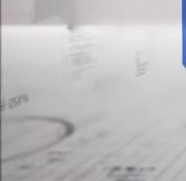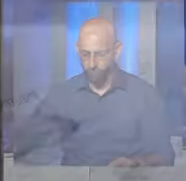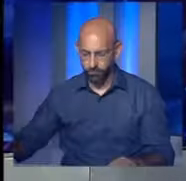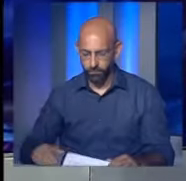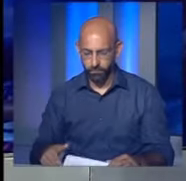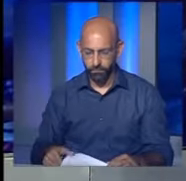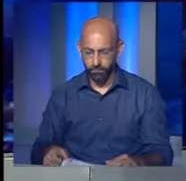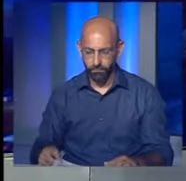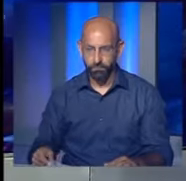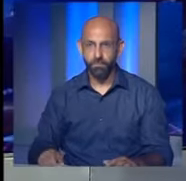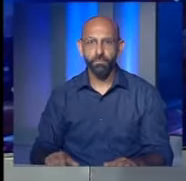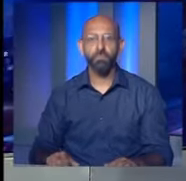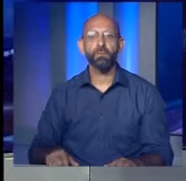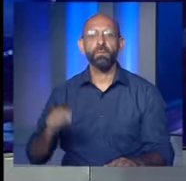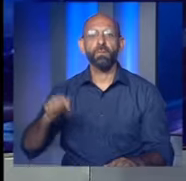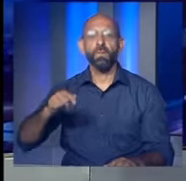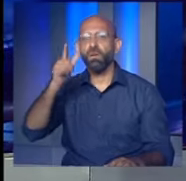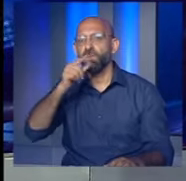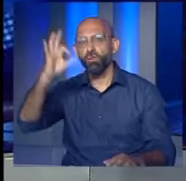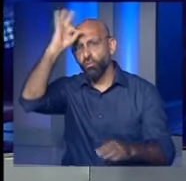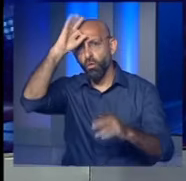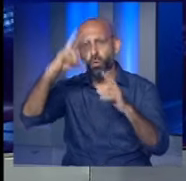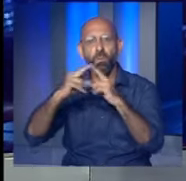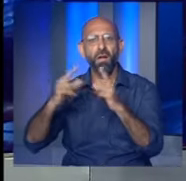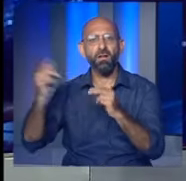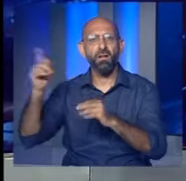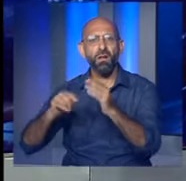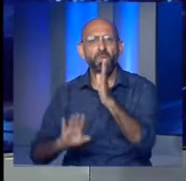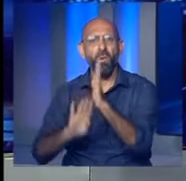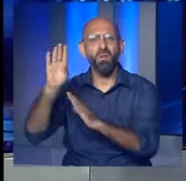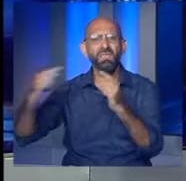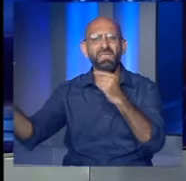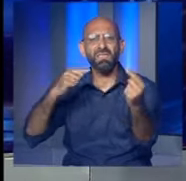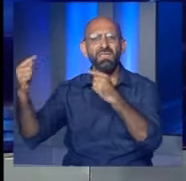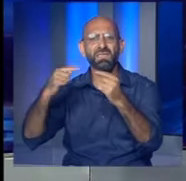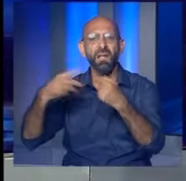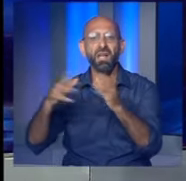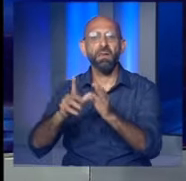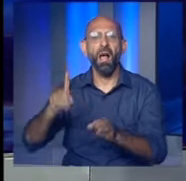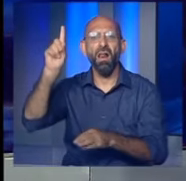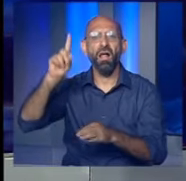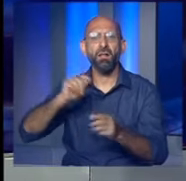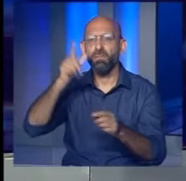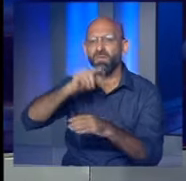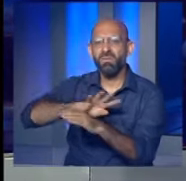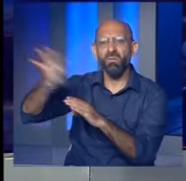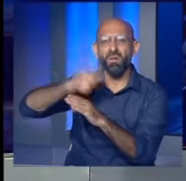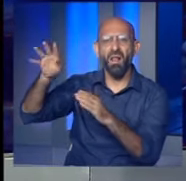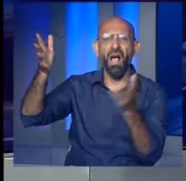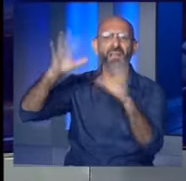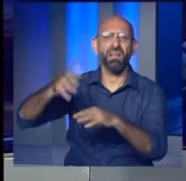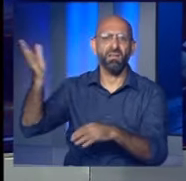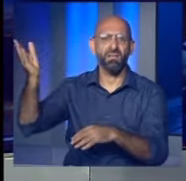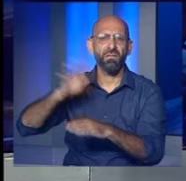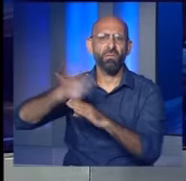الناس ميدانيا في الجبهه اللبنانيه الحدوديه ارتفاع بوتيره العدوان بعد الظهر والمقاومه تضرب بقوه